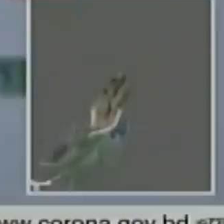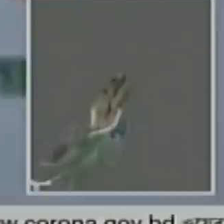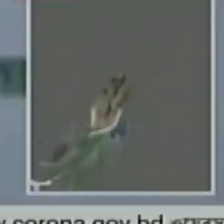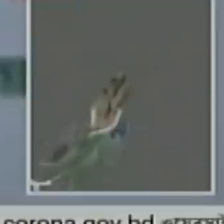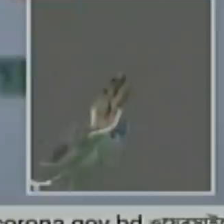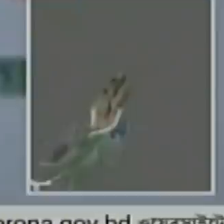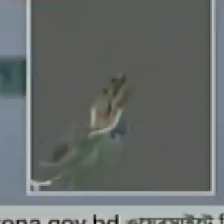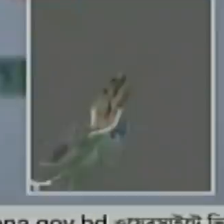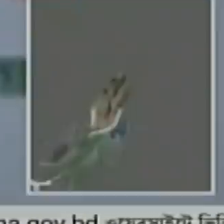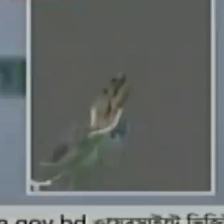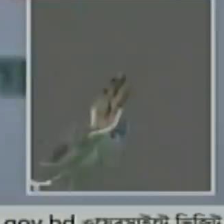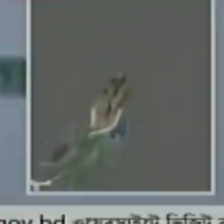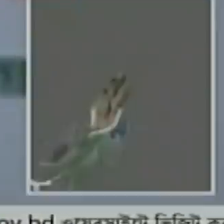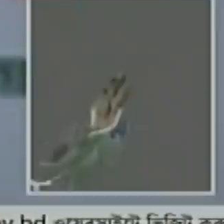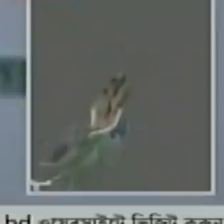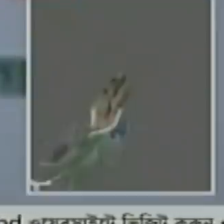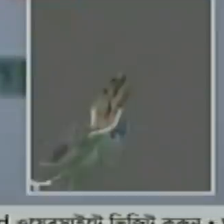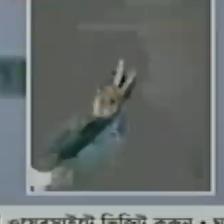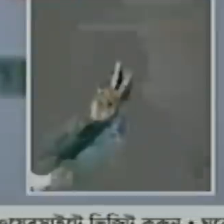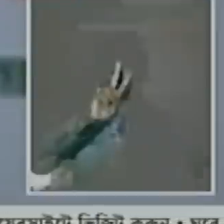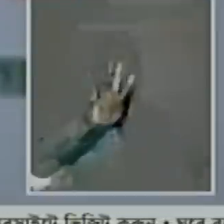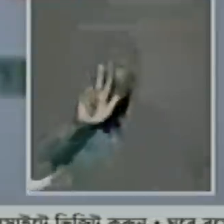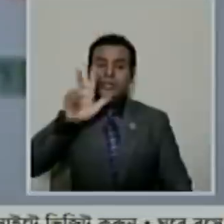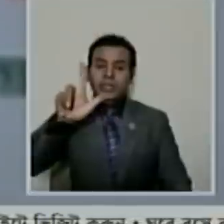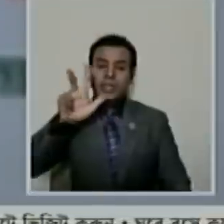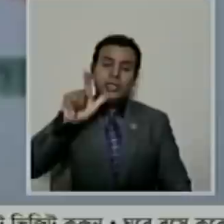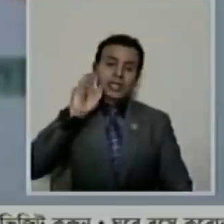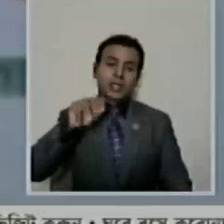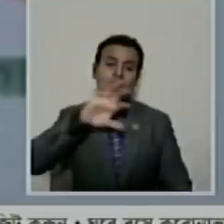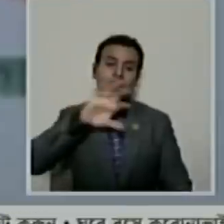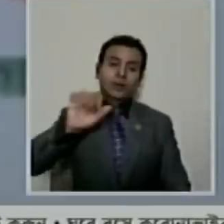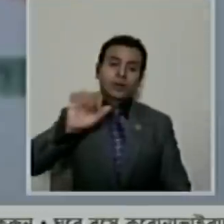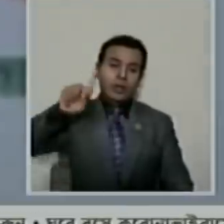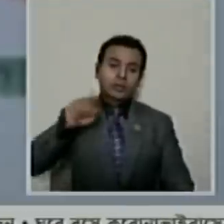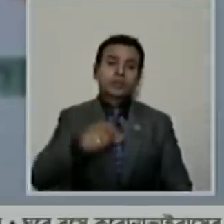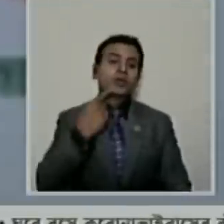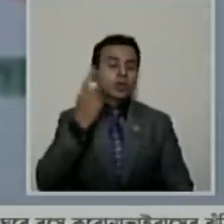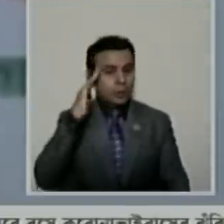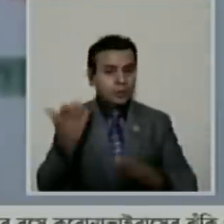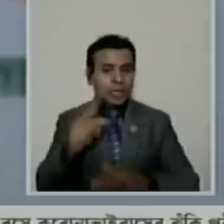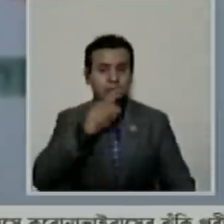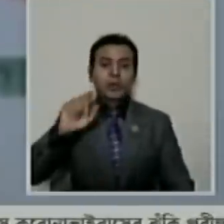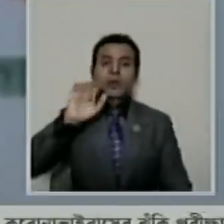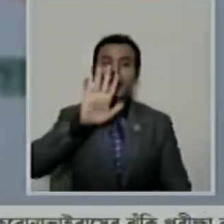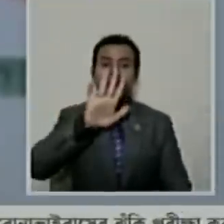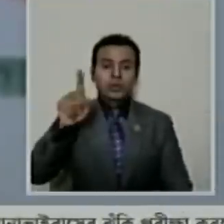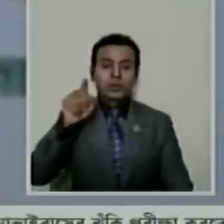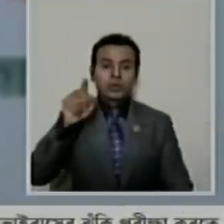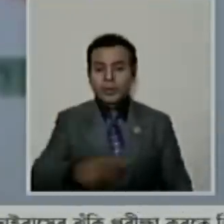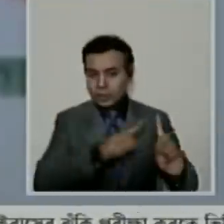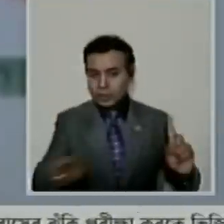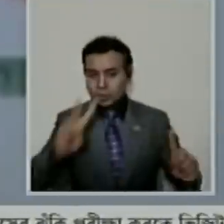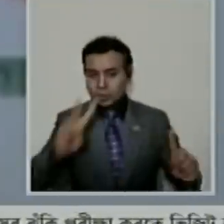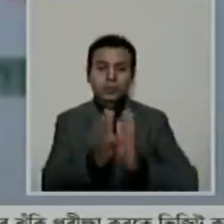গত 24 ঘন্টা এবং এ পর্যন্ত তথ্য। আমরা শেষ করব, তবে শেষ করার আগে অবশ্যই প্রতিদিনের মতো যা বলে থাকি আজকেও